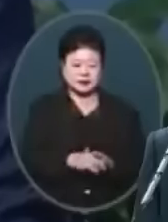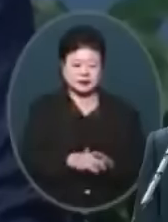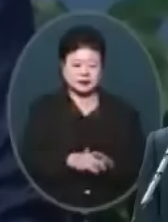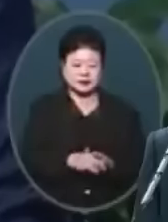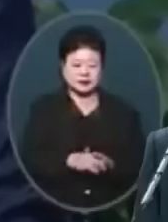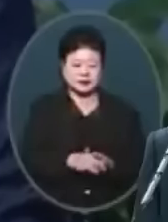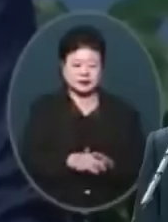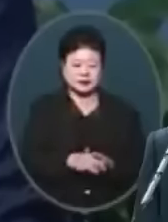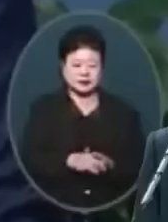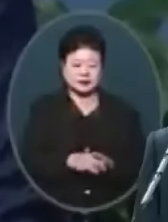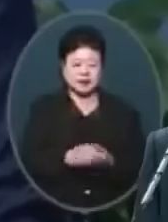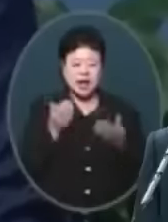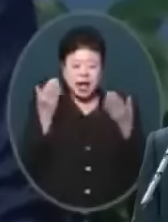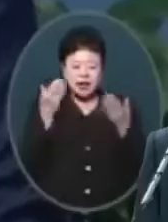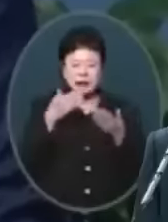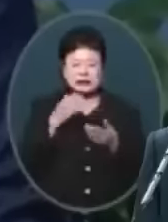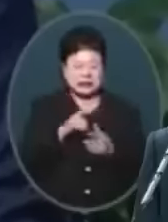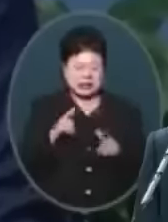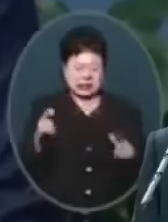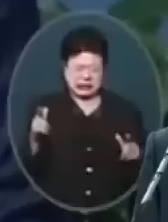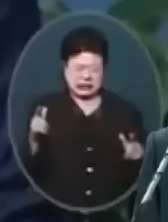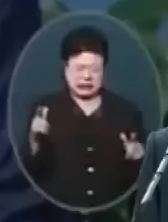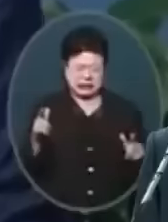내보내면 학교를 가지 않고